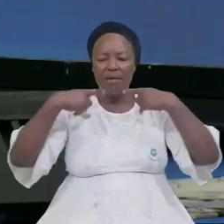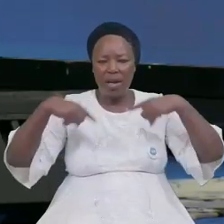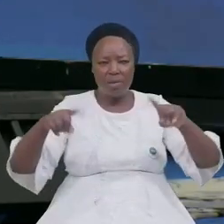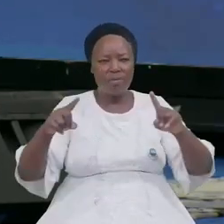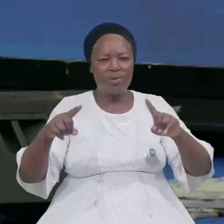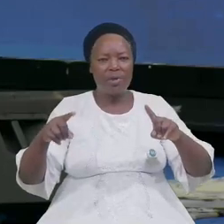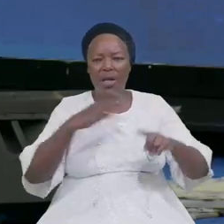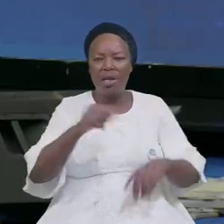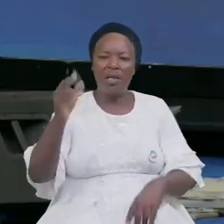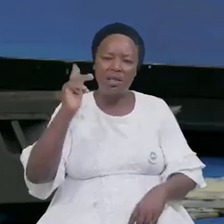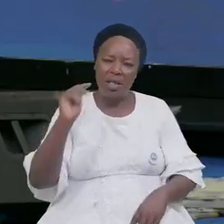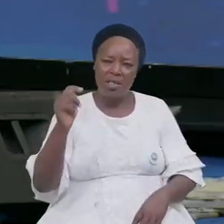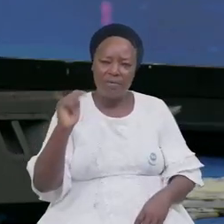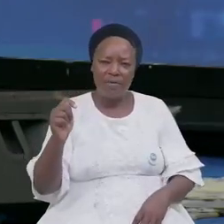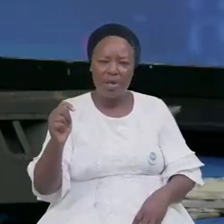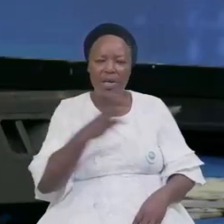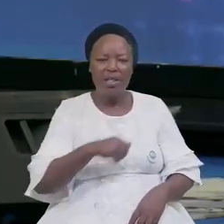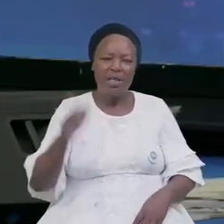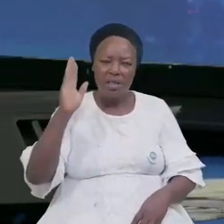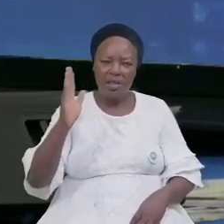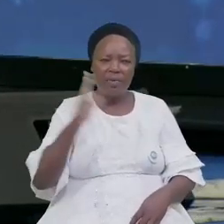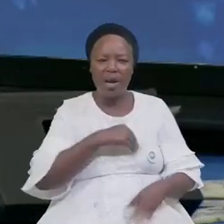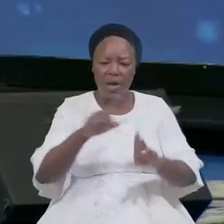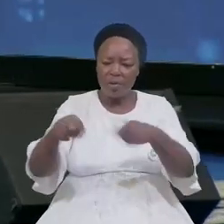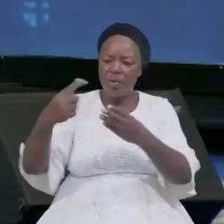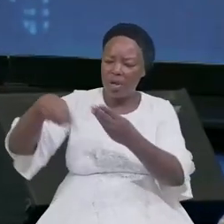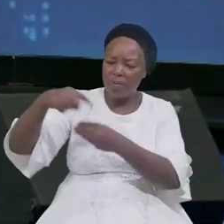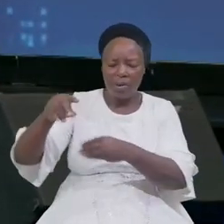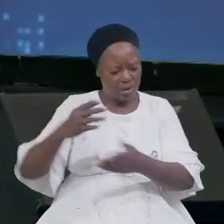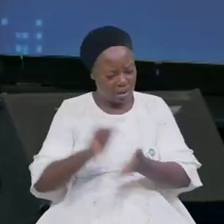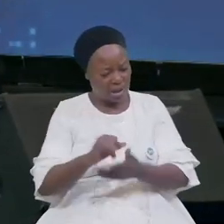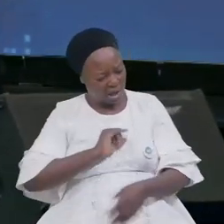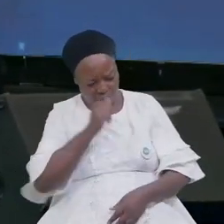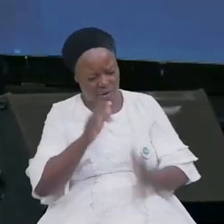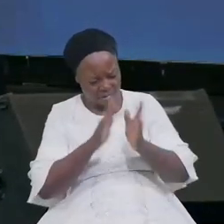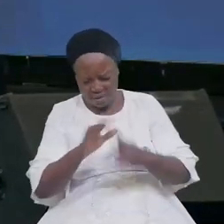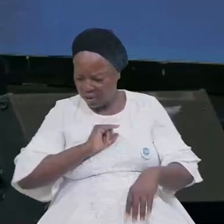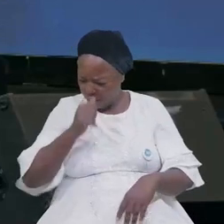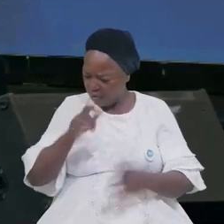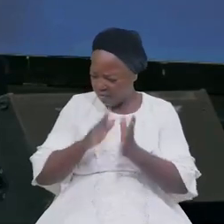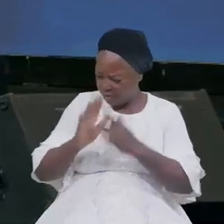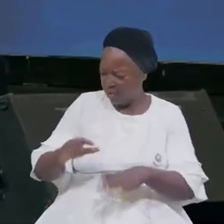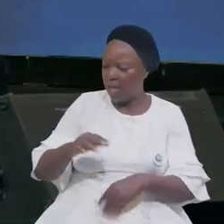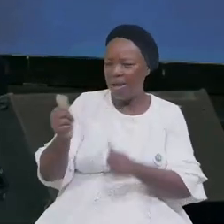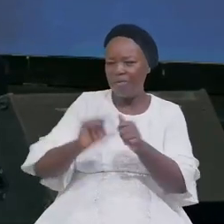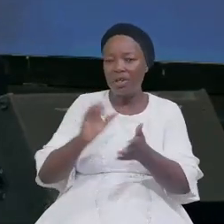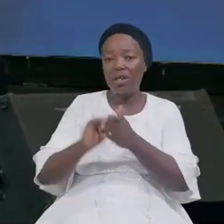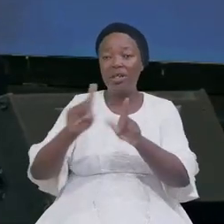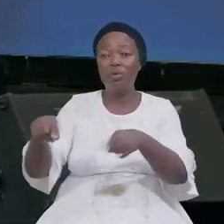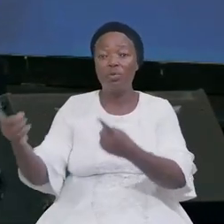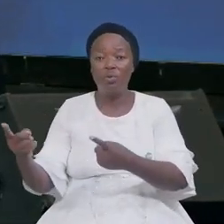déclarent, ils donnent le témoignage. Ils vont par-ci, par-là et disent: je suis chrétien. Où qu'ils se